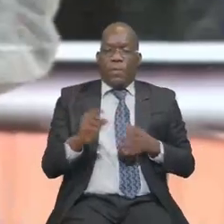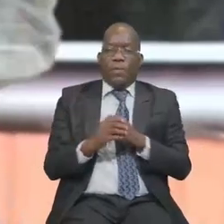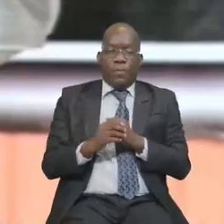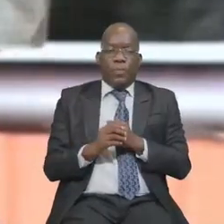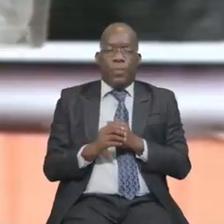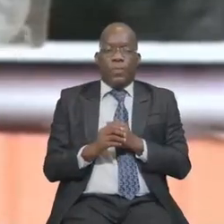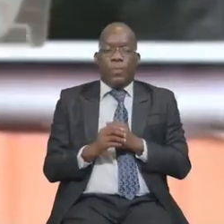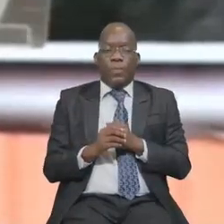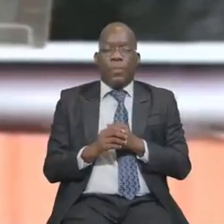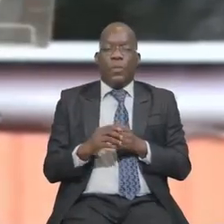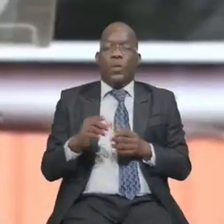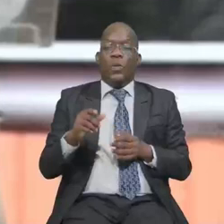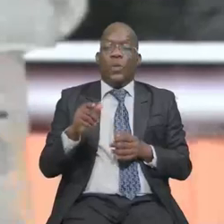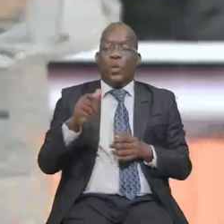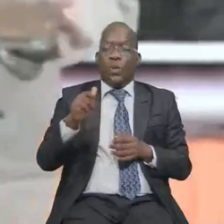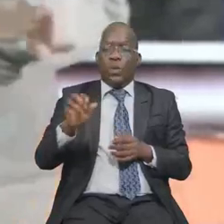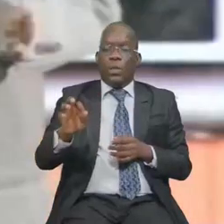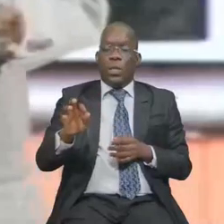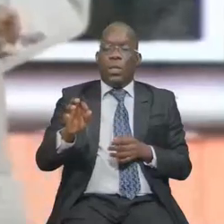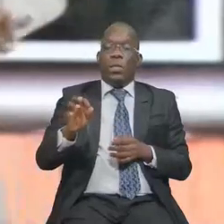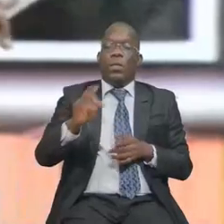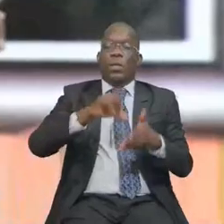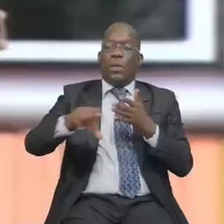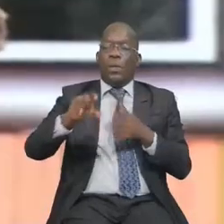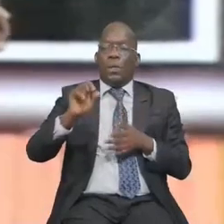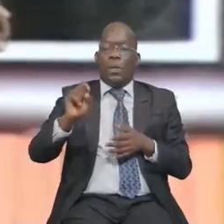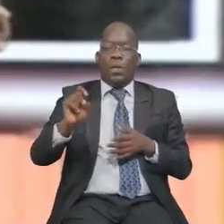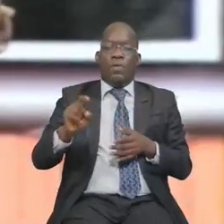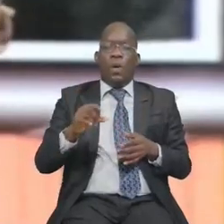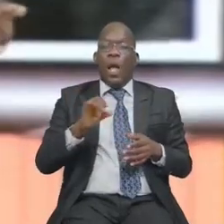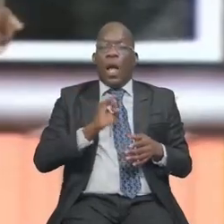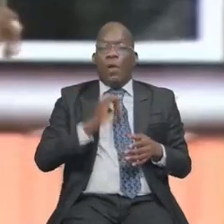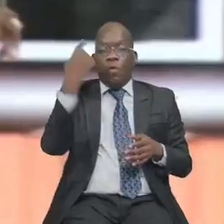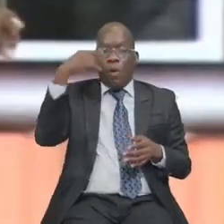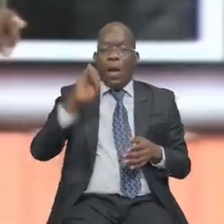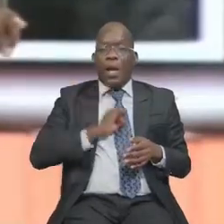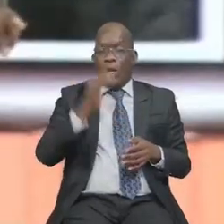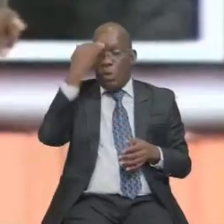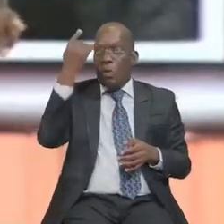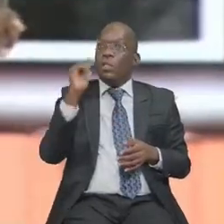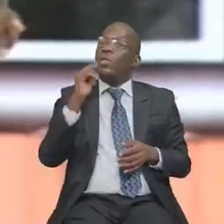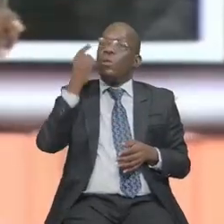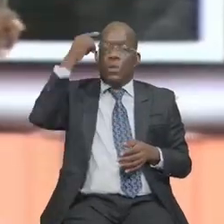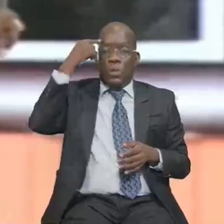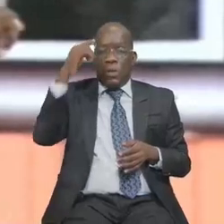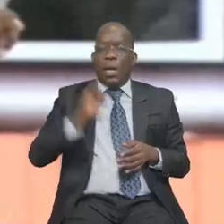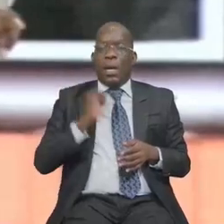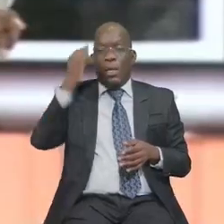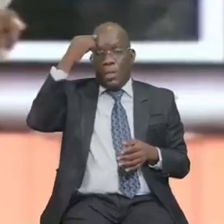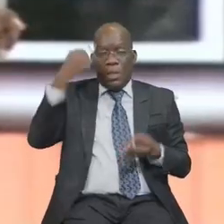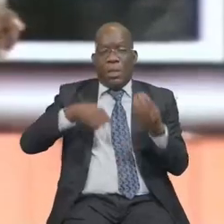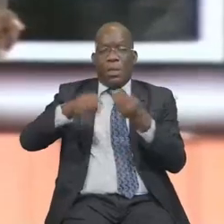29, 11 de Jérémie. Car je connais les projets que j'ai formés sur vous, dit